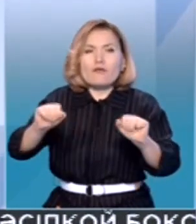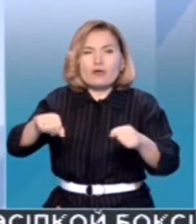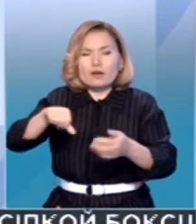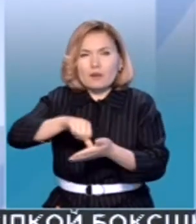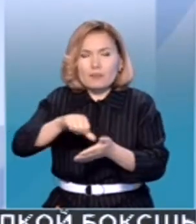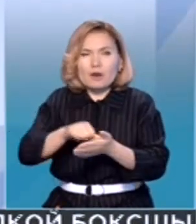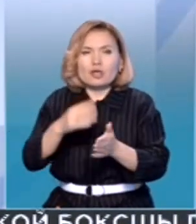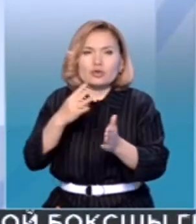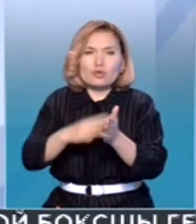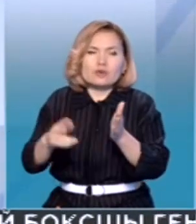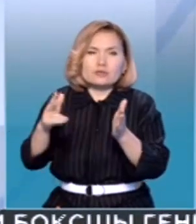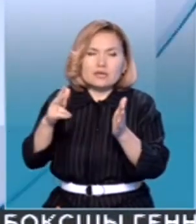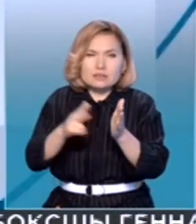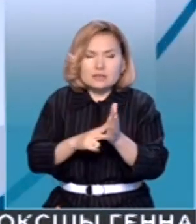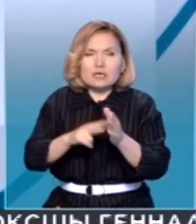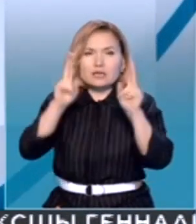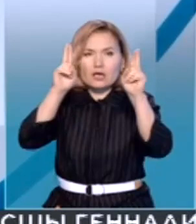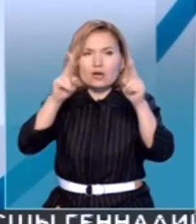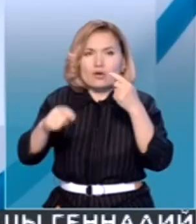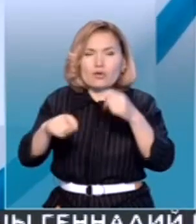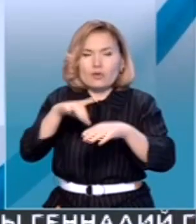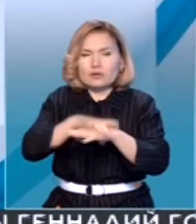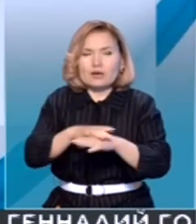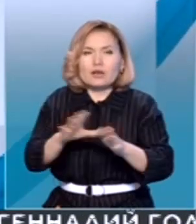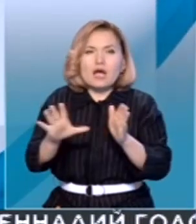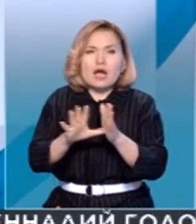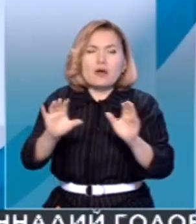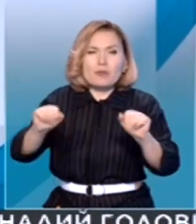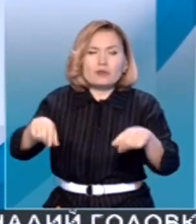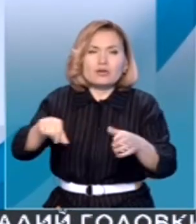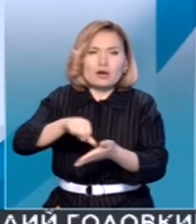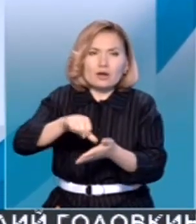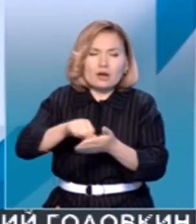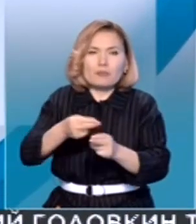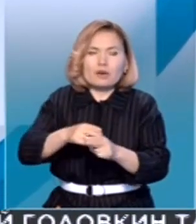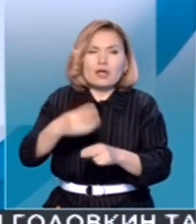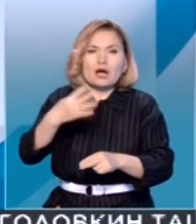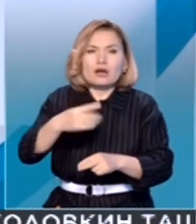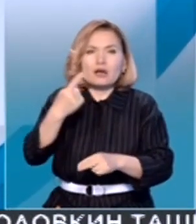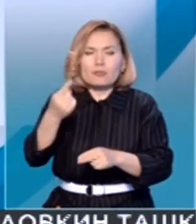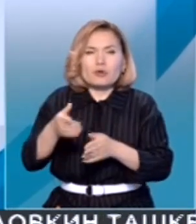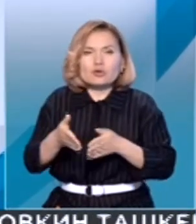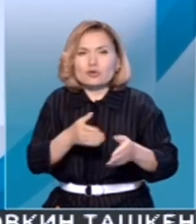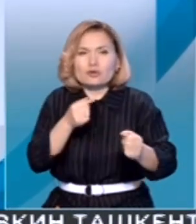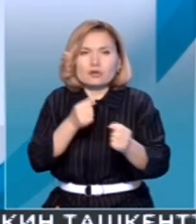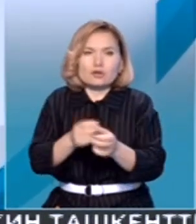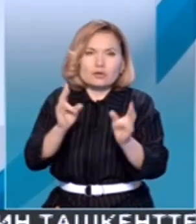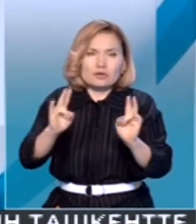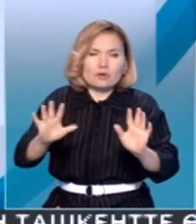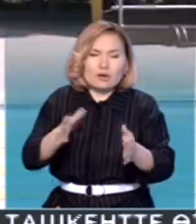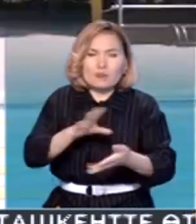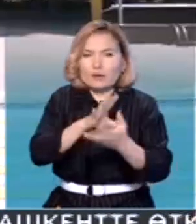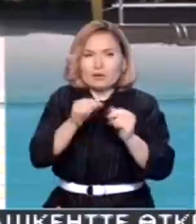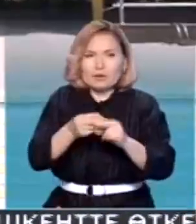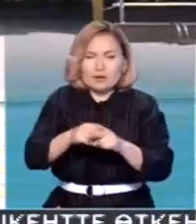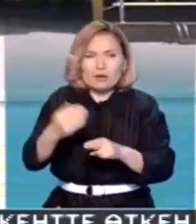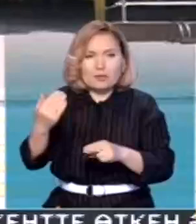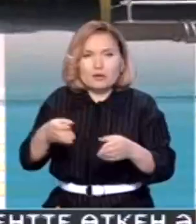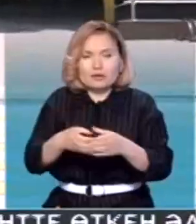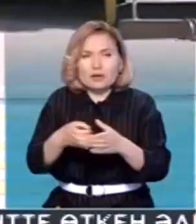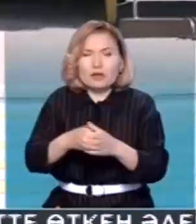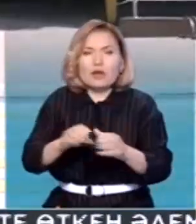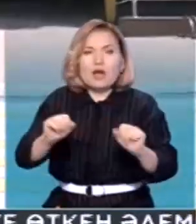тізгіндегенде 98 рет жол жүру ережесін бұзса, электросамокаттардың қатысуымен 41 жол көлік оқиғасы болған. Кикшеринг компаниялардың